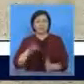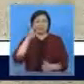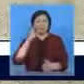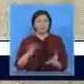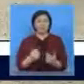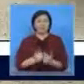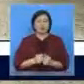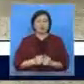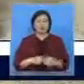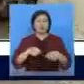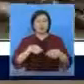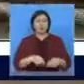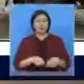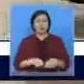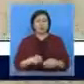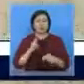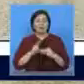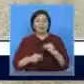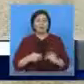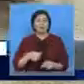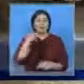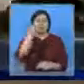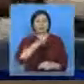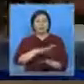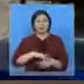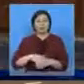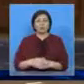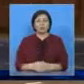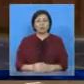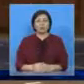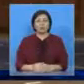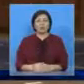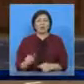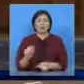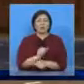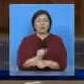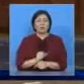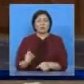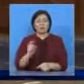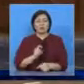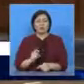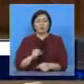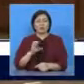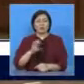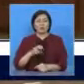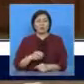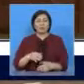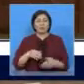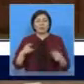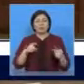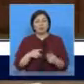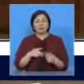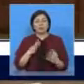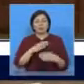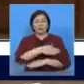получивший водительские права в конце прошлого года. Водитель автомашины марки Hyundai Solaris, двигаясь по улице